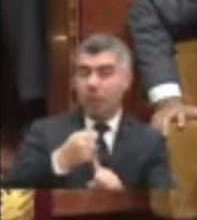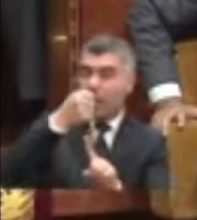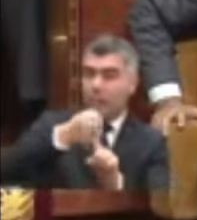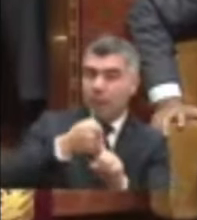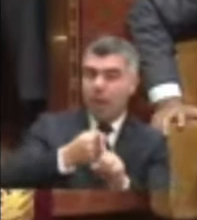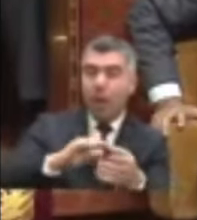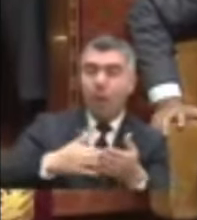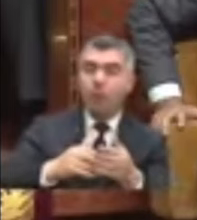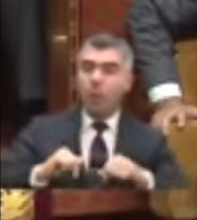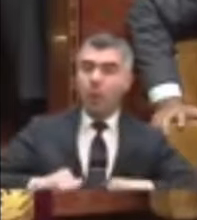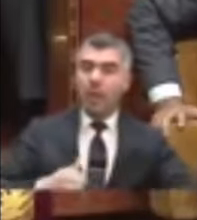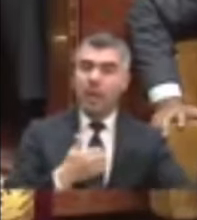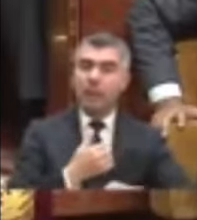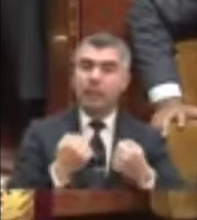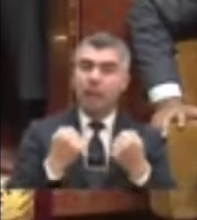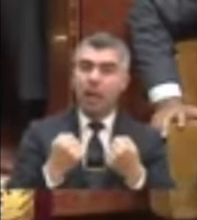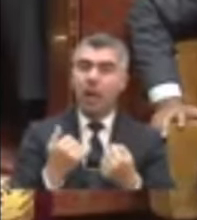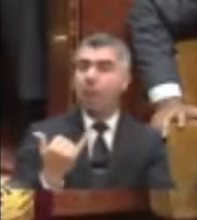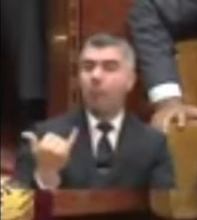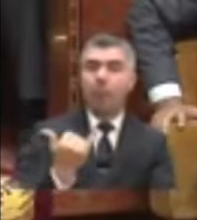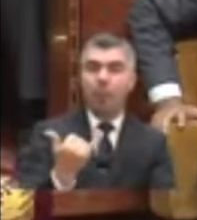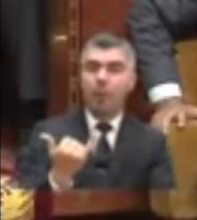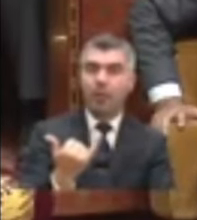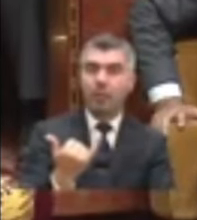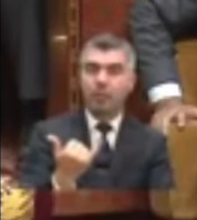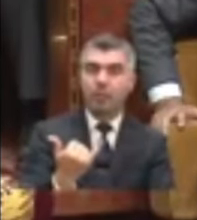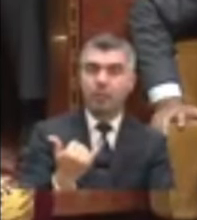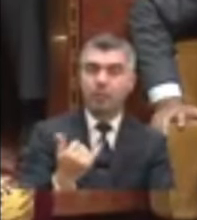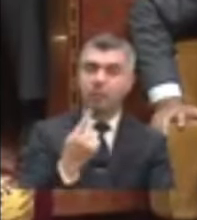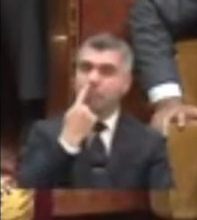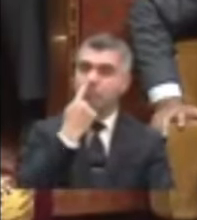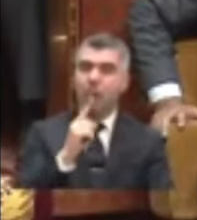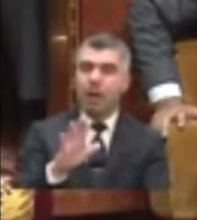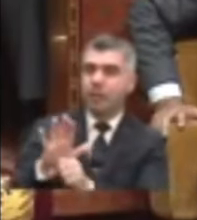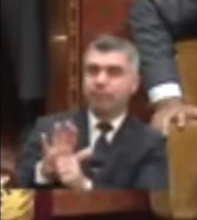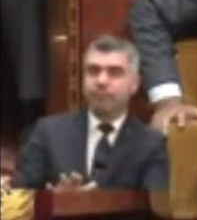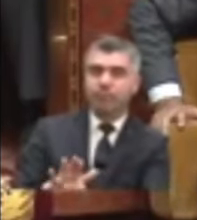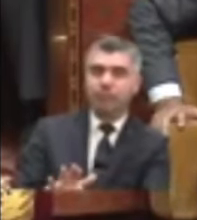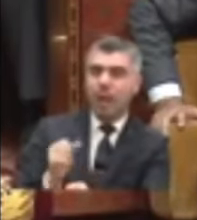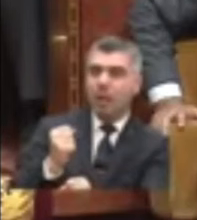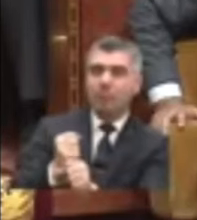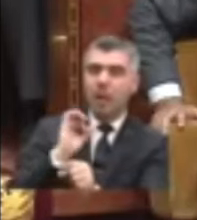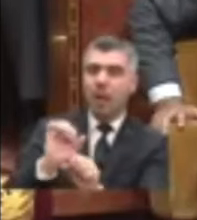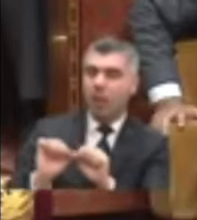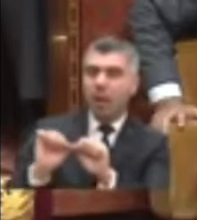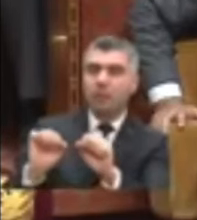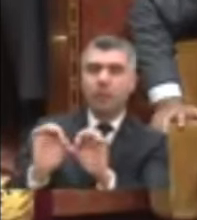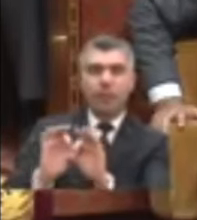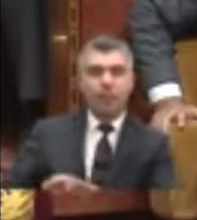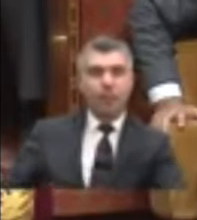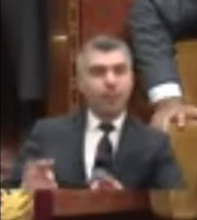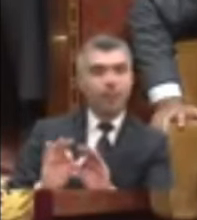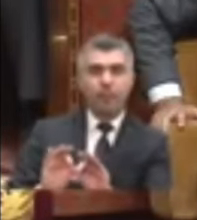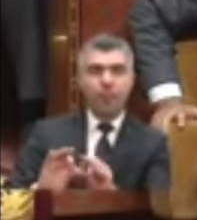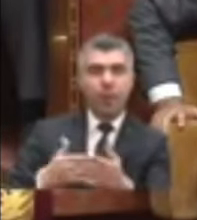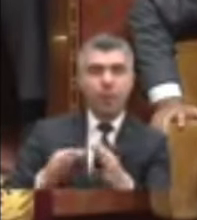اللي تتقوم بها وزاره الصحه مهمه، ولكن ما بغيناش تبخسوا هاد العمل ديالكم وهاد العمل اللي تتقوموا به في